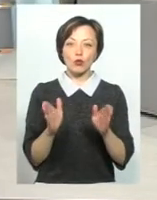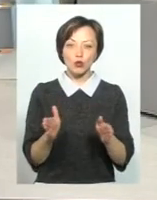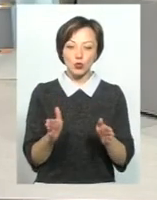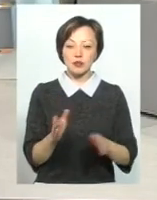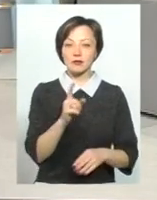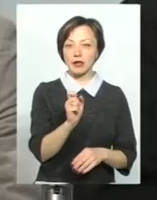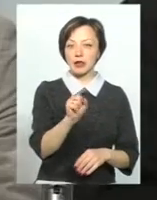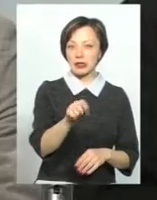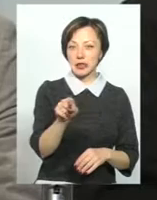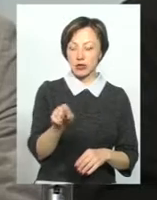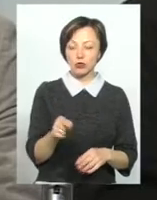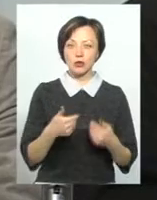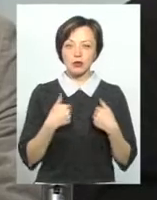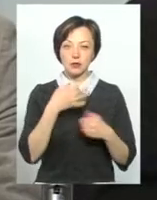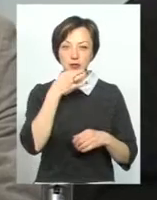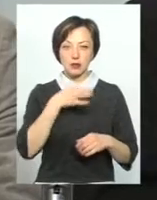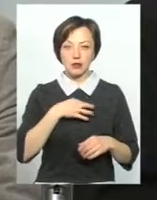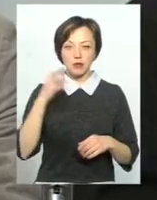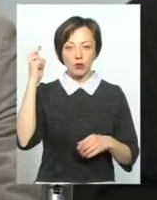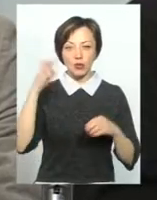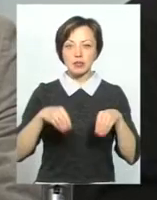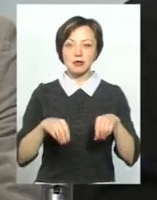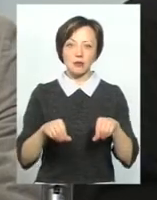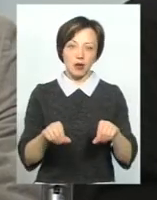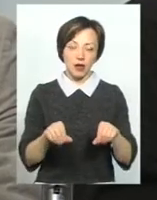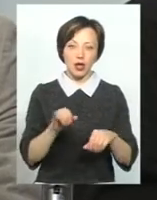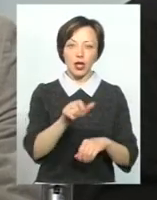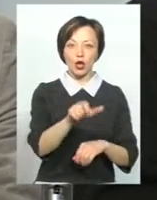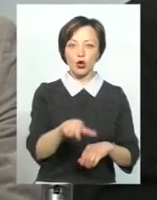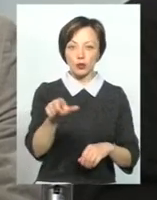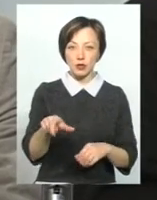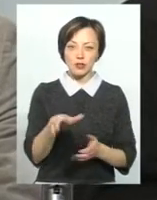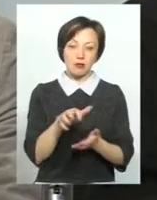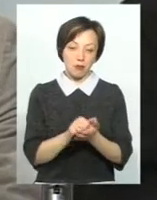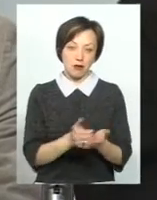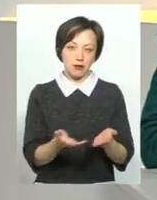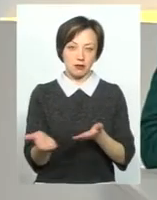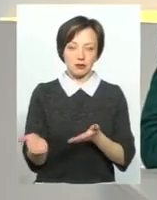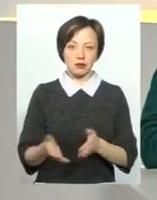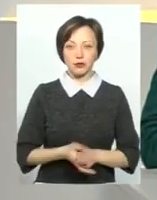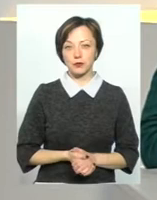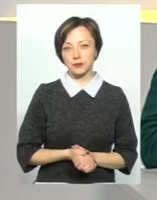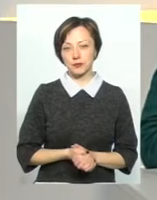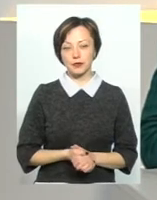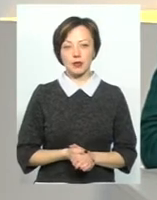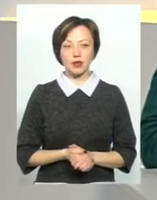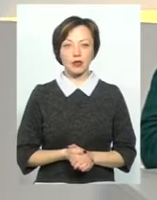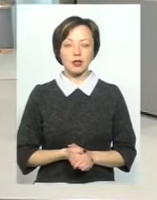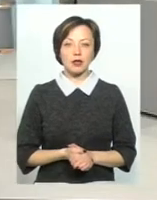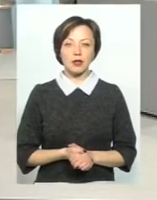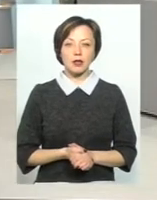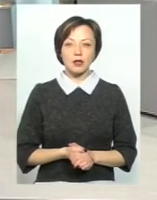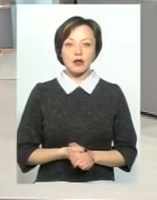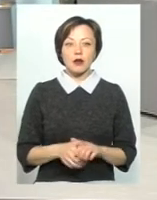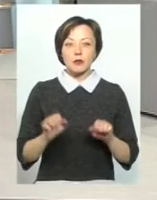тим, що нам сказав Бог – земля. І люди, займайтесь нею. Можливо, ну, він,